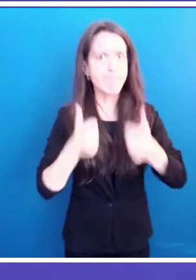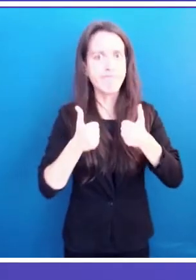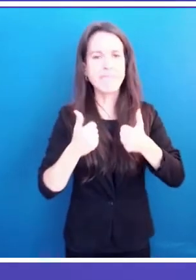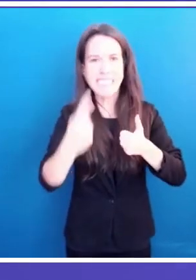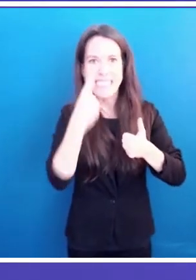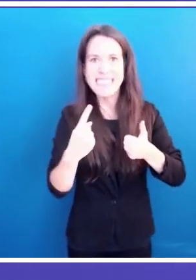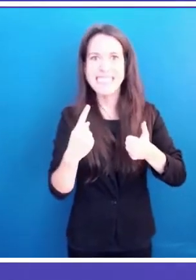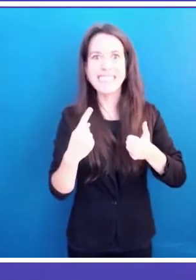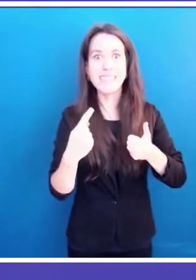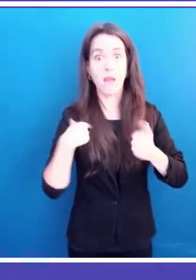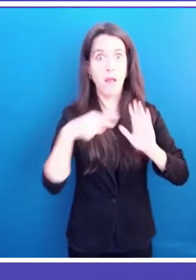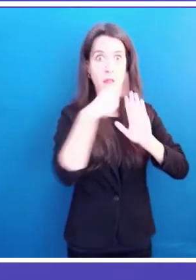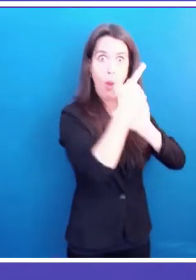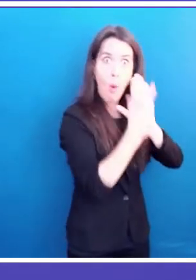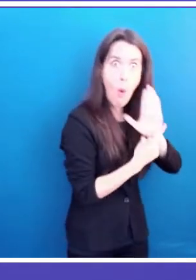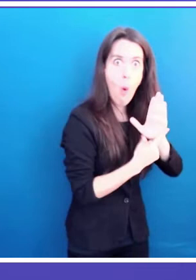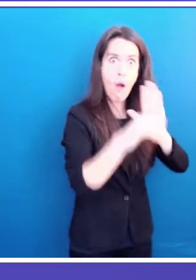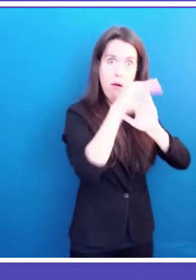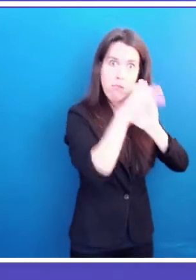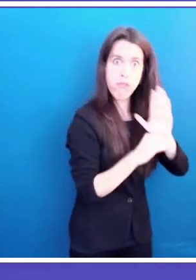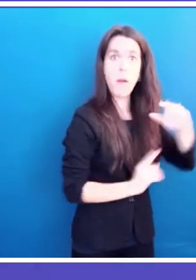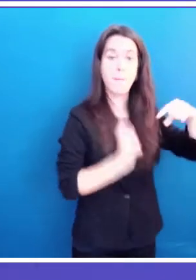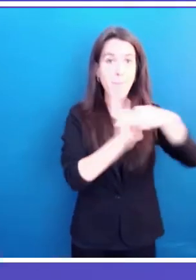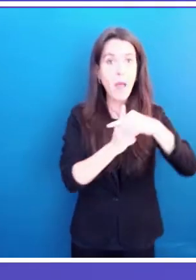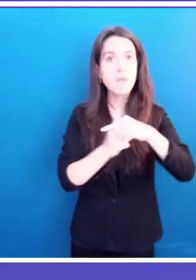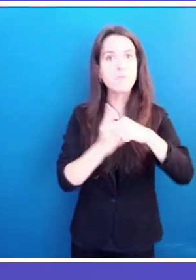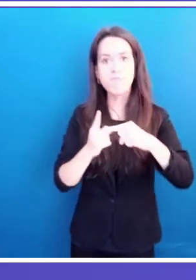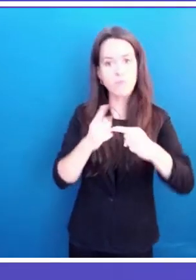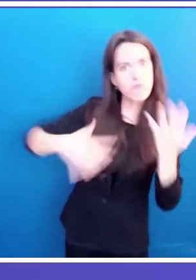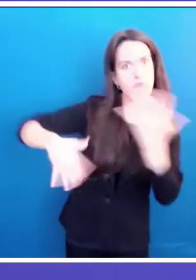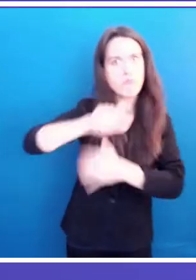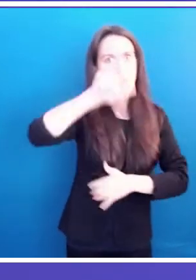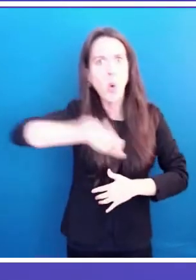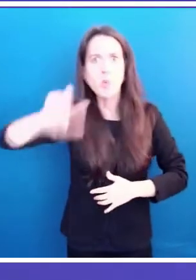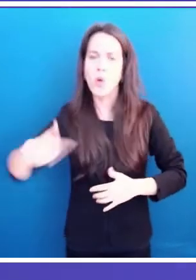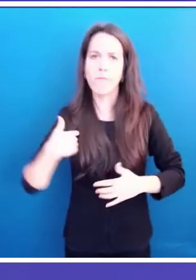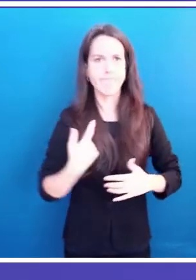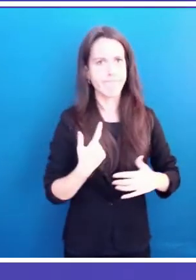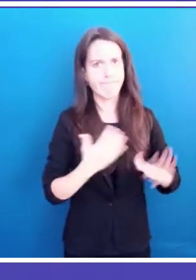تفاعلوا بطريقة يحتذى بها من حيث التعامل مع